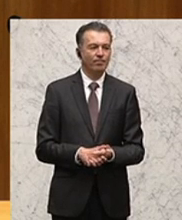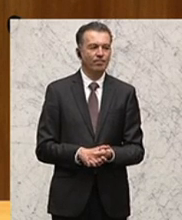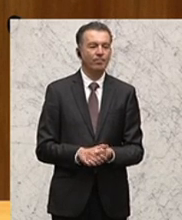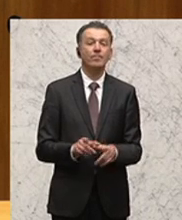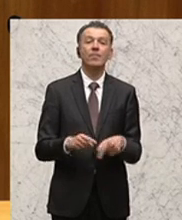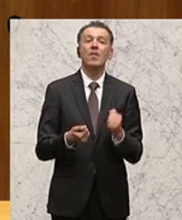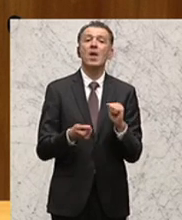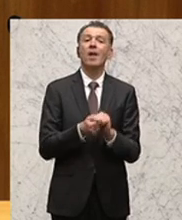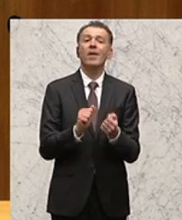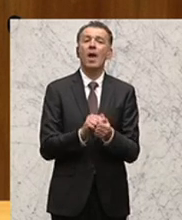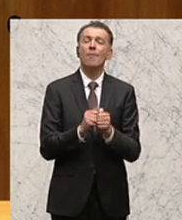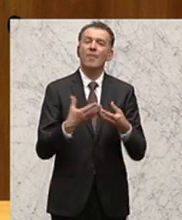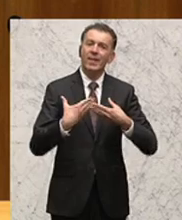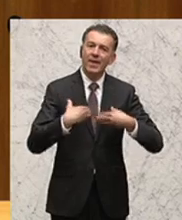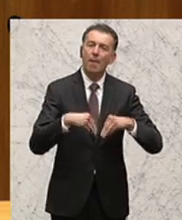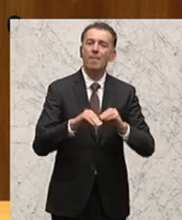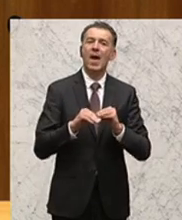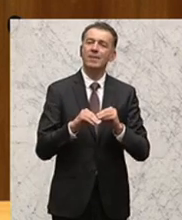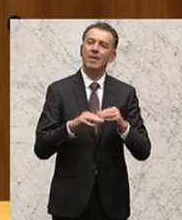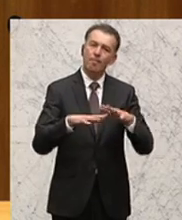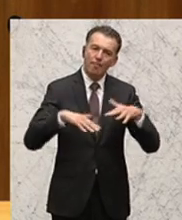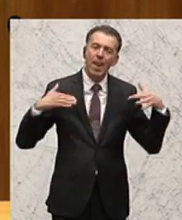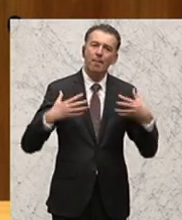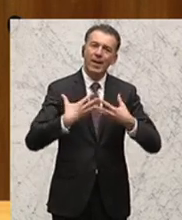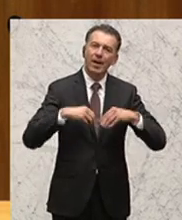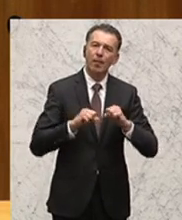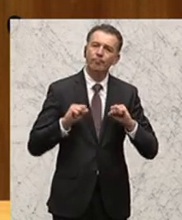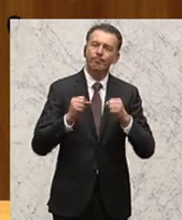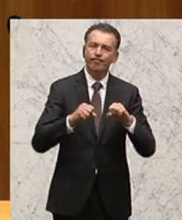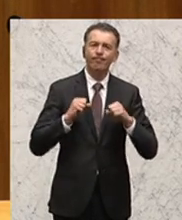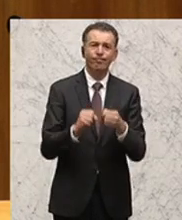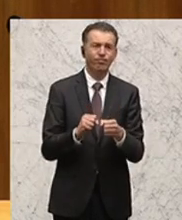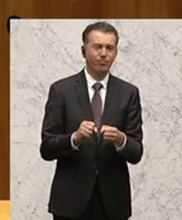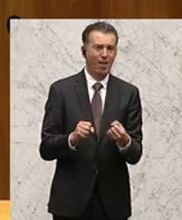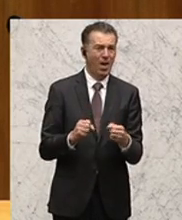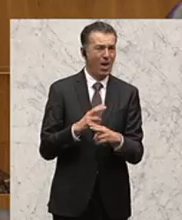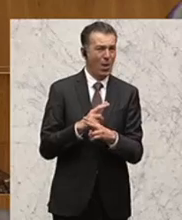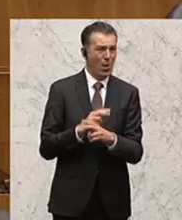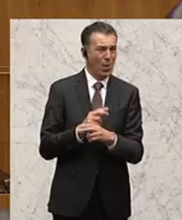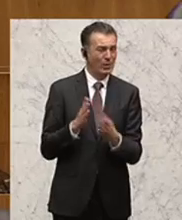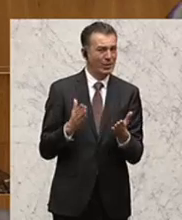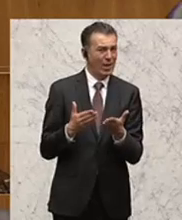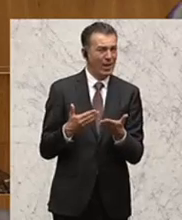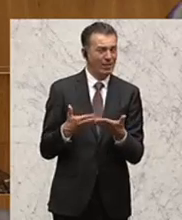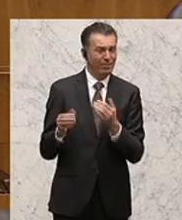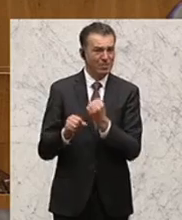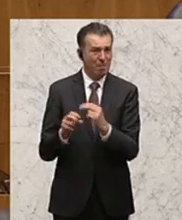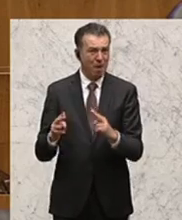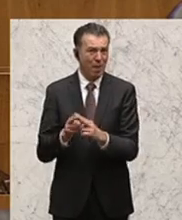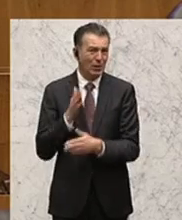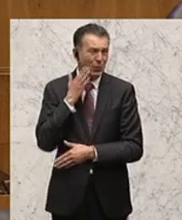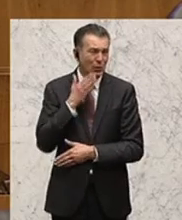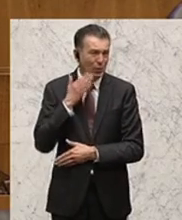Wir kämpfen für eine gemeinsame Position dieses Parlaments um die peinliche Performance Österreichs. Und es wird peinlich werden in Paris, wenn wir jetzt nicht massiv